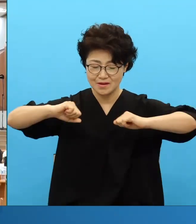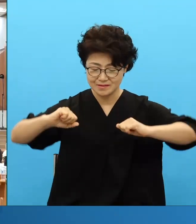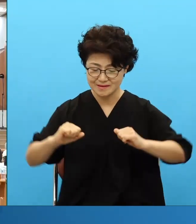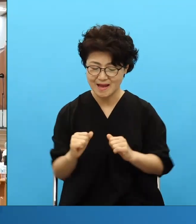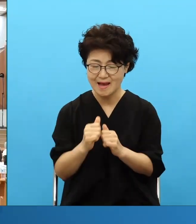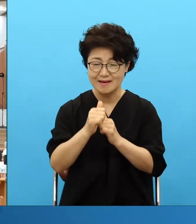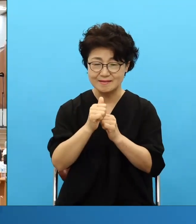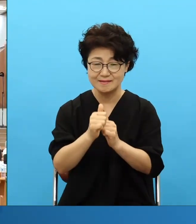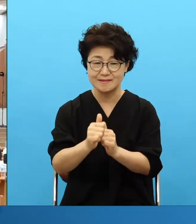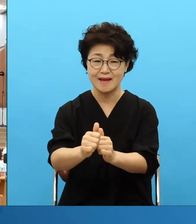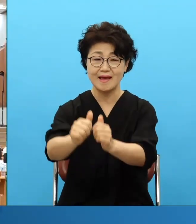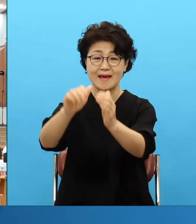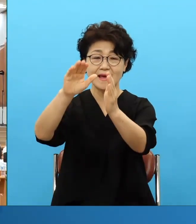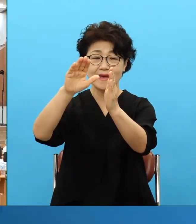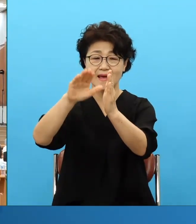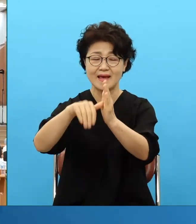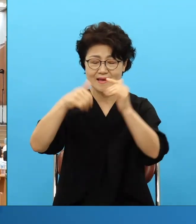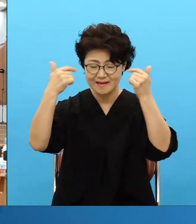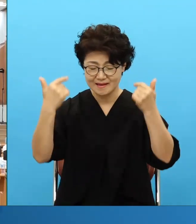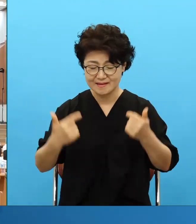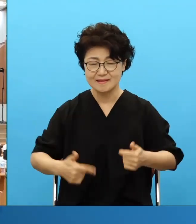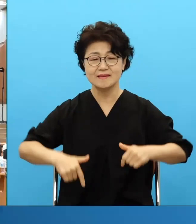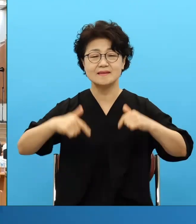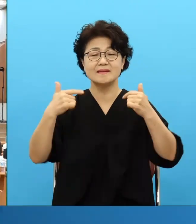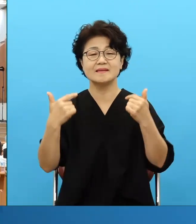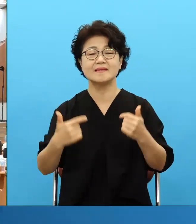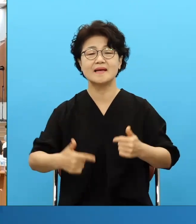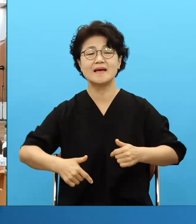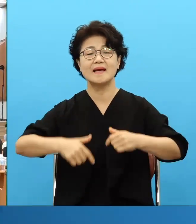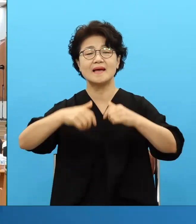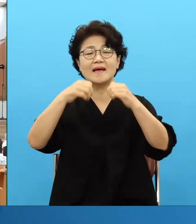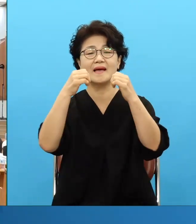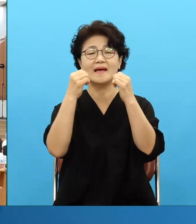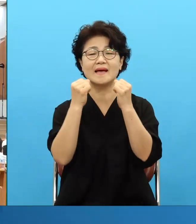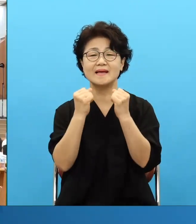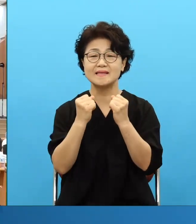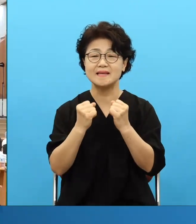명령 따를 때 늘